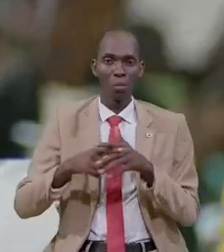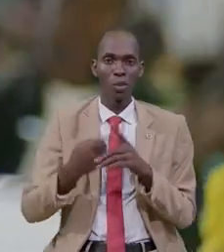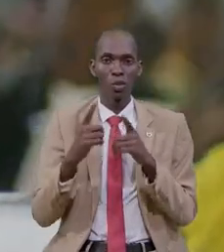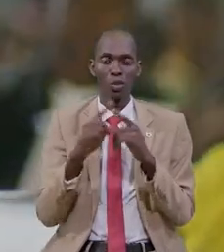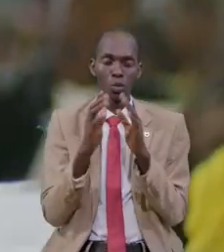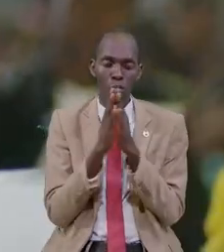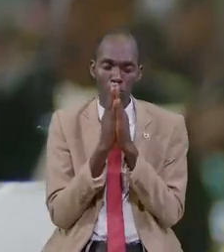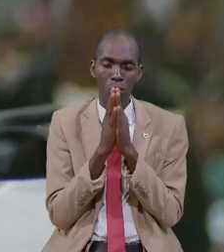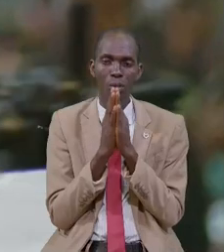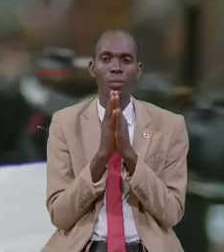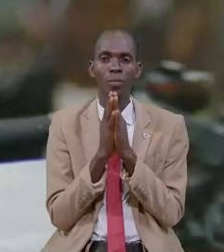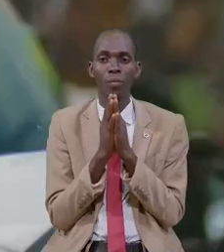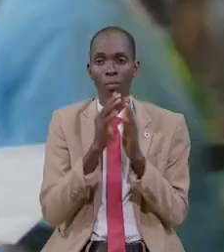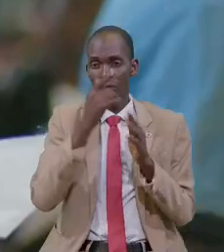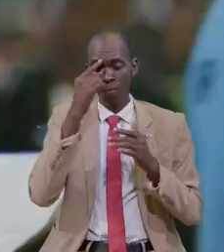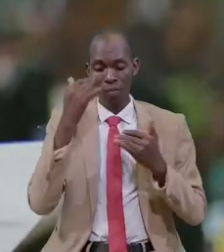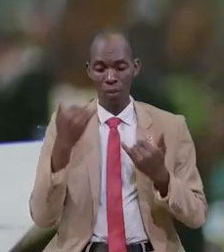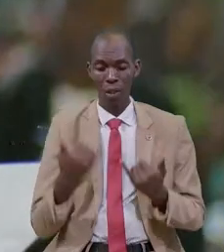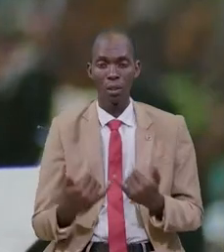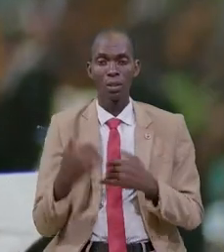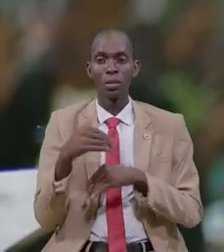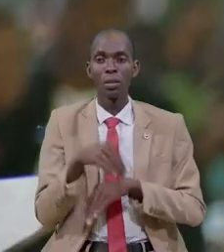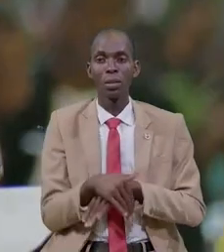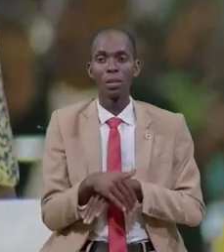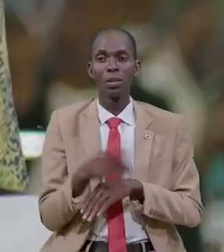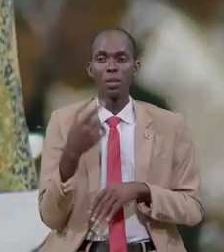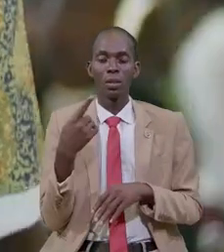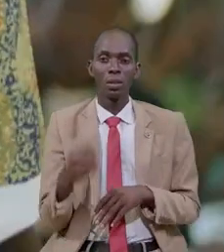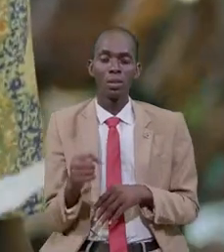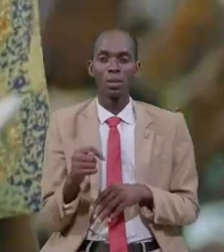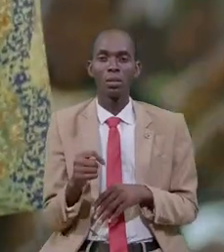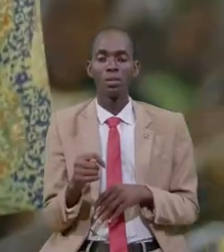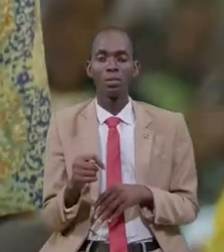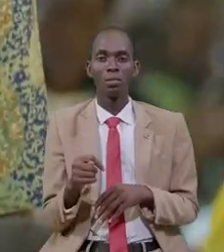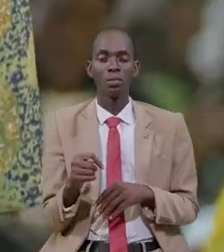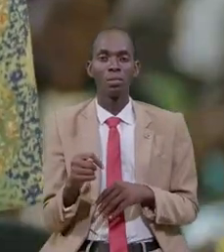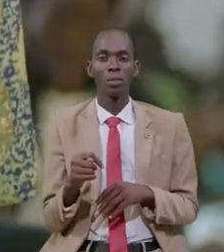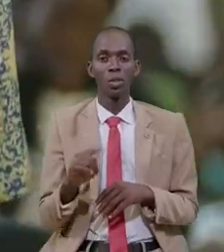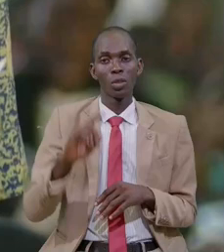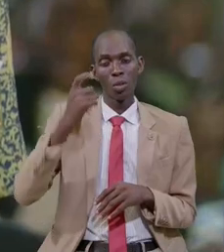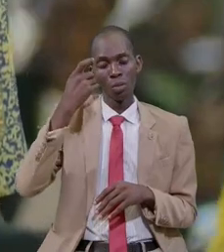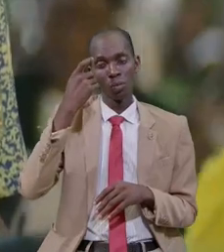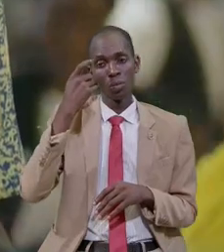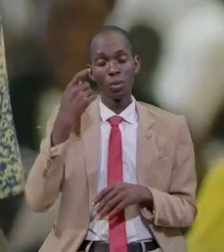soir, le pasteur, l'homme de Dieu, viendra prier pour nous.